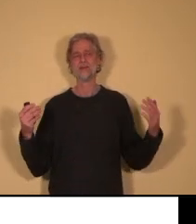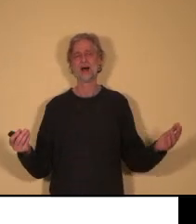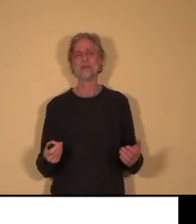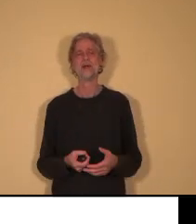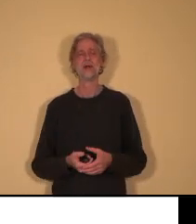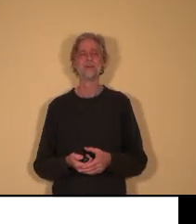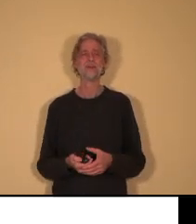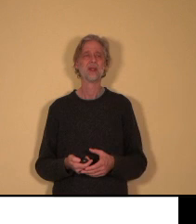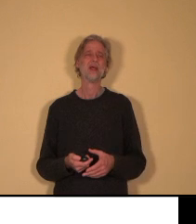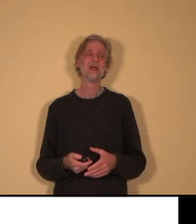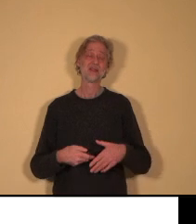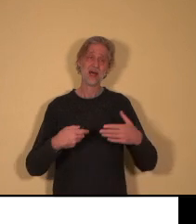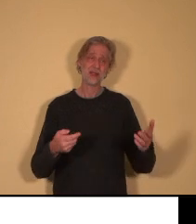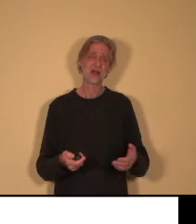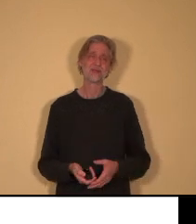Möglichkeiten. Wir haben